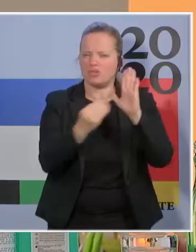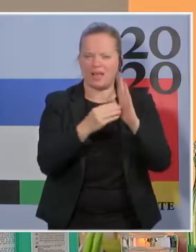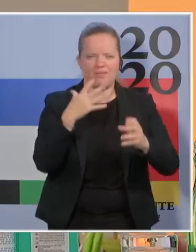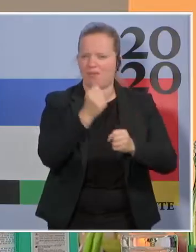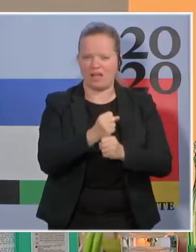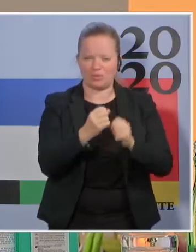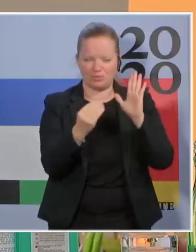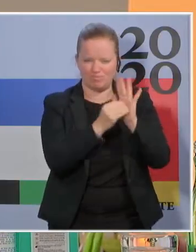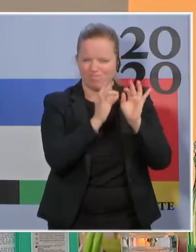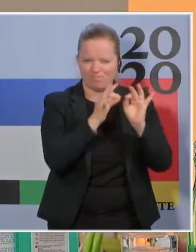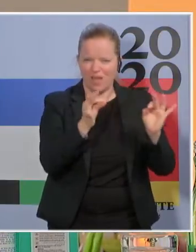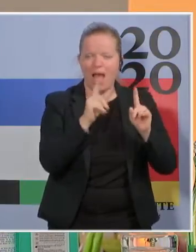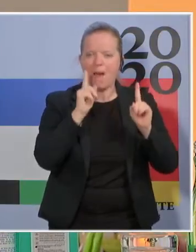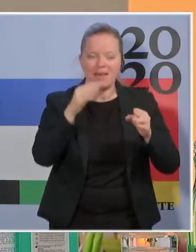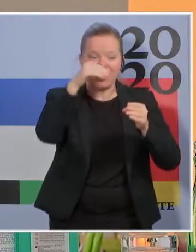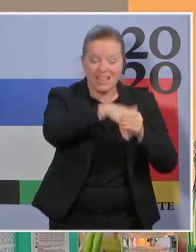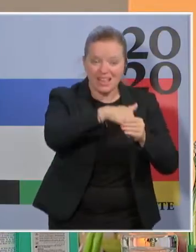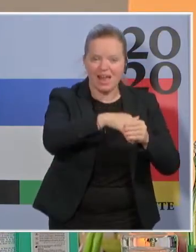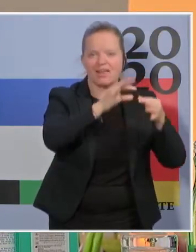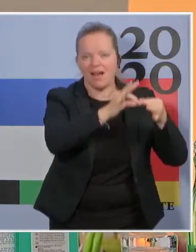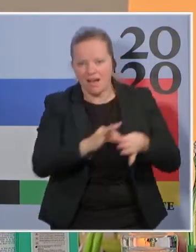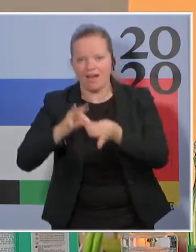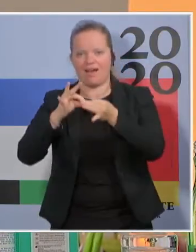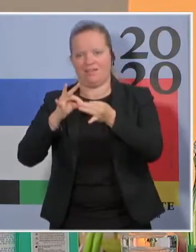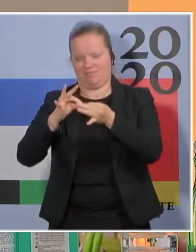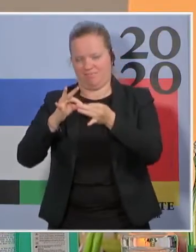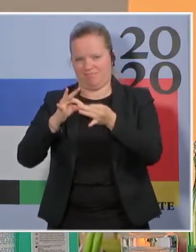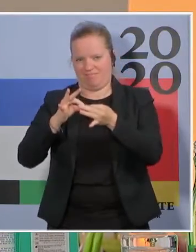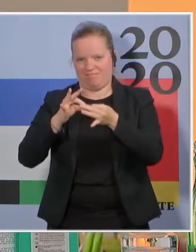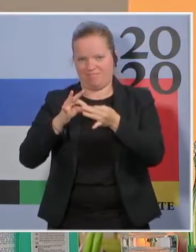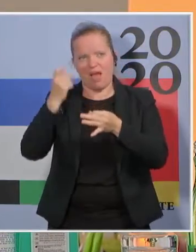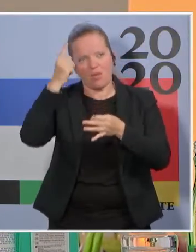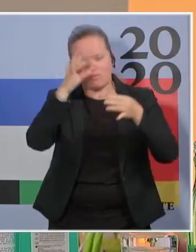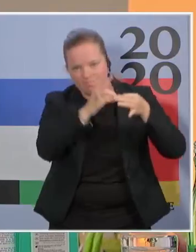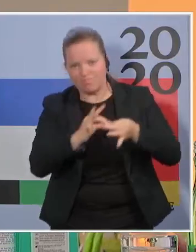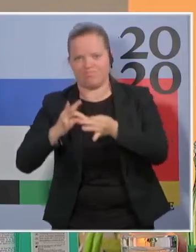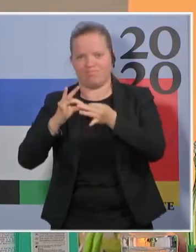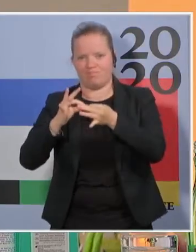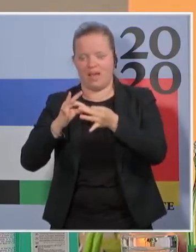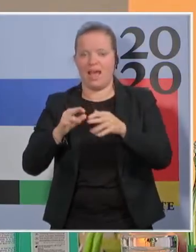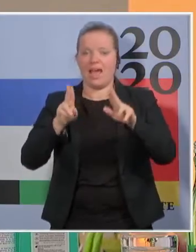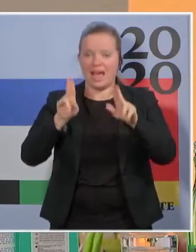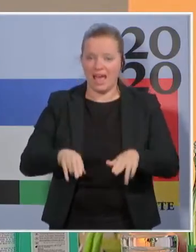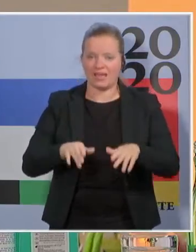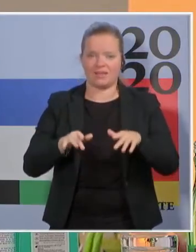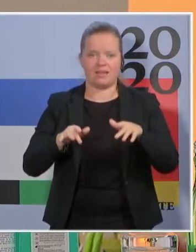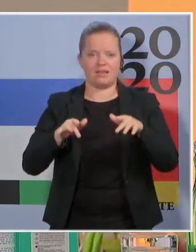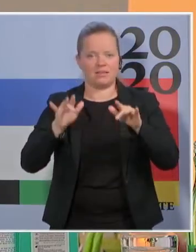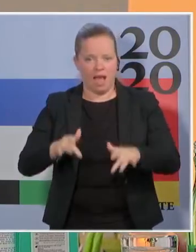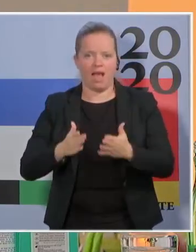genannt, aber sie ergibt sich aus ihr. Es ergibt sich, dass Rechtssetzung